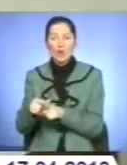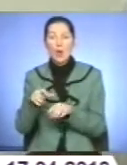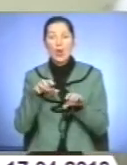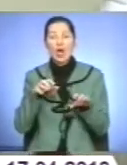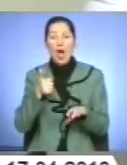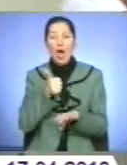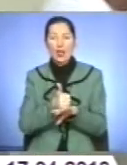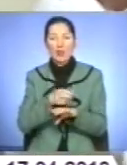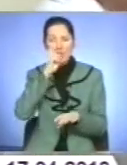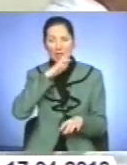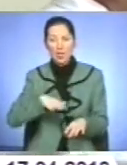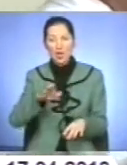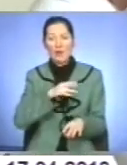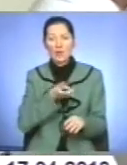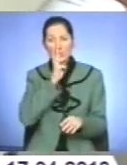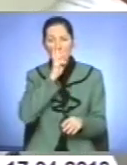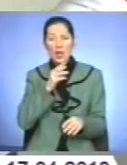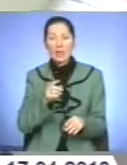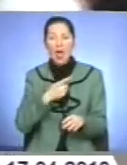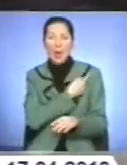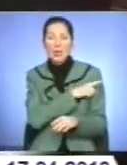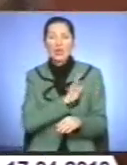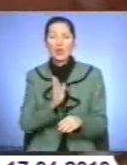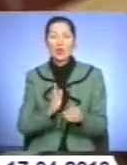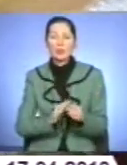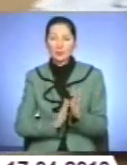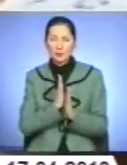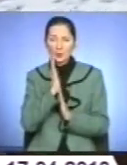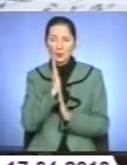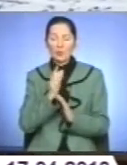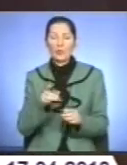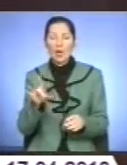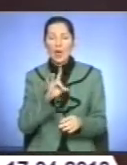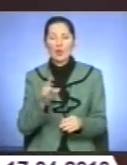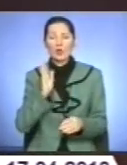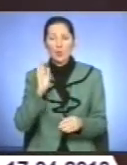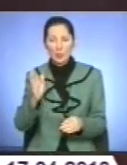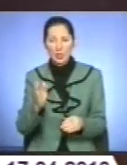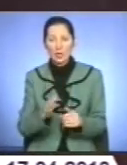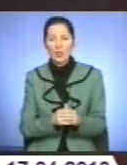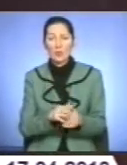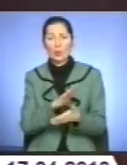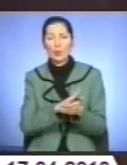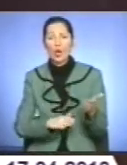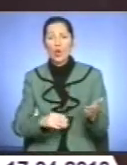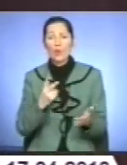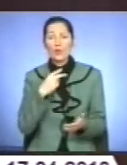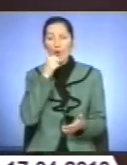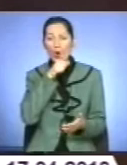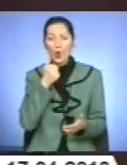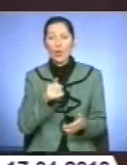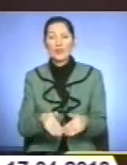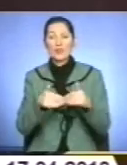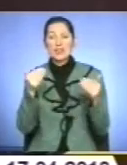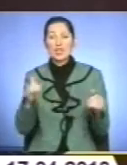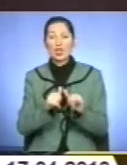– один із тих, який демонструє позитивні результати у впровадженні медичної реформи. Протягом 2 років значно